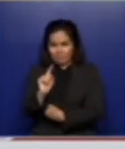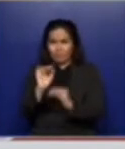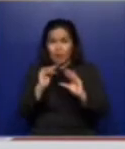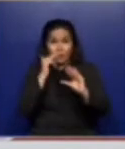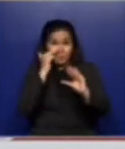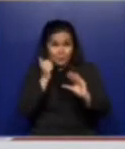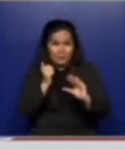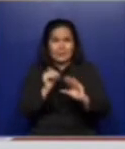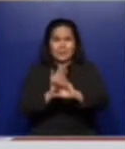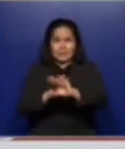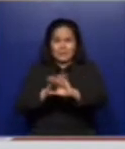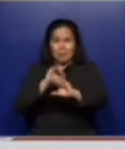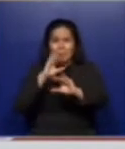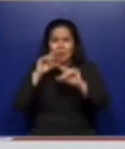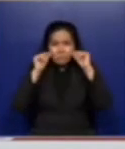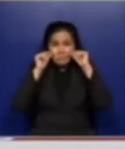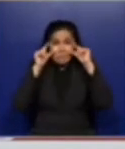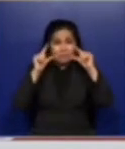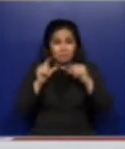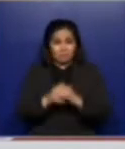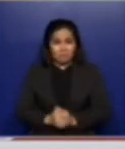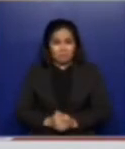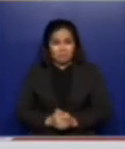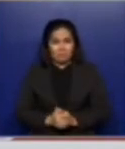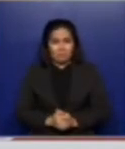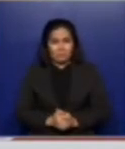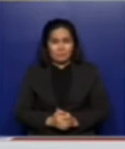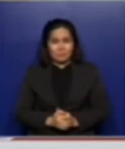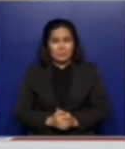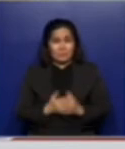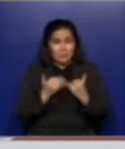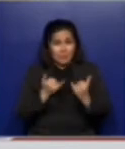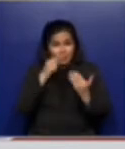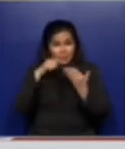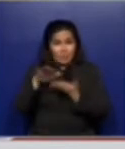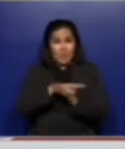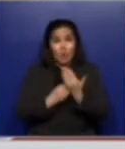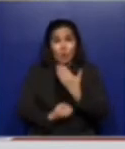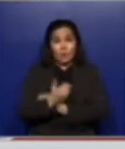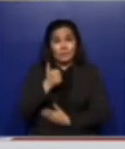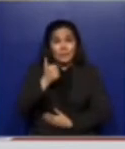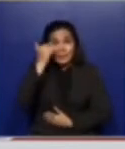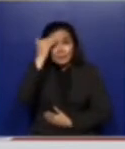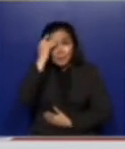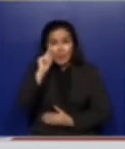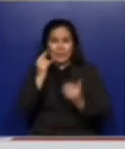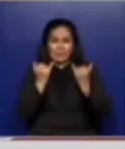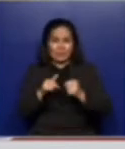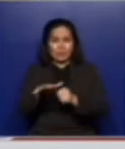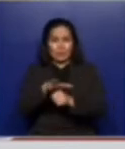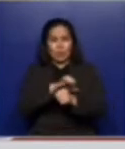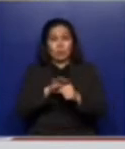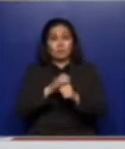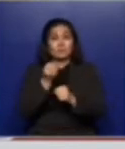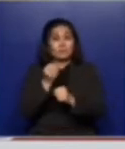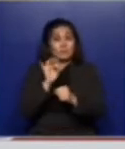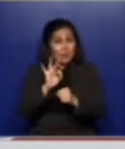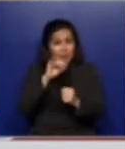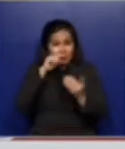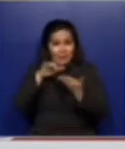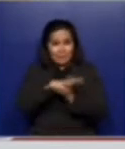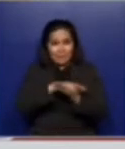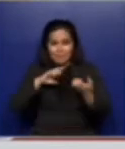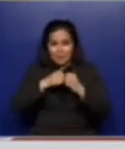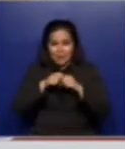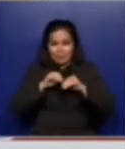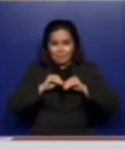ตื่นได้แล้วครับเรามีโอกาสมากกว่าทุกประเทศเพราะตอนนี้ไวรัสโคโรนาที่ประเทศไทยไม่ระบาดแล้